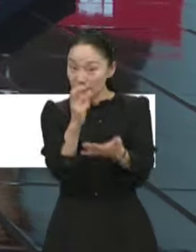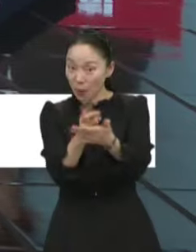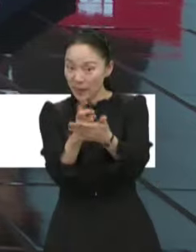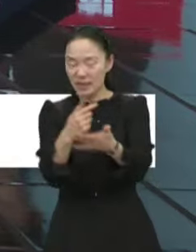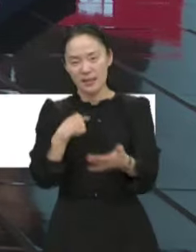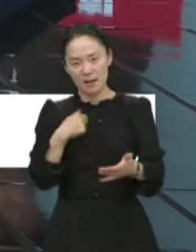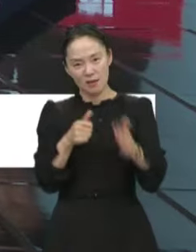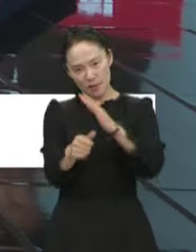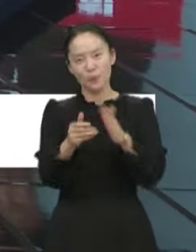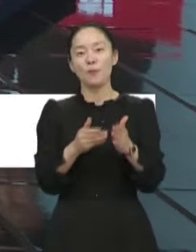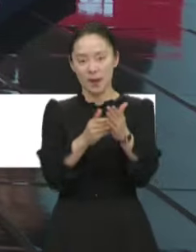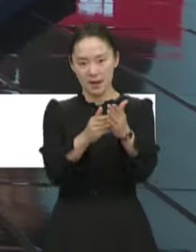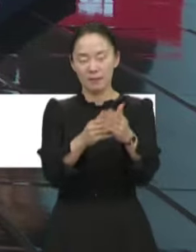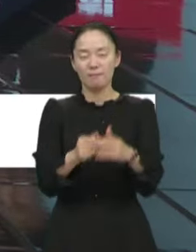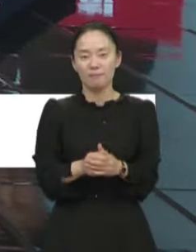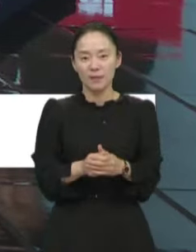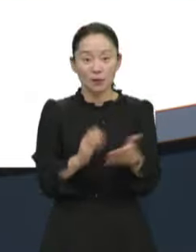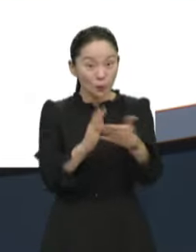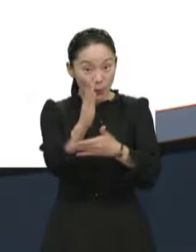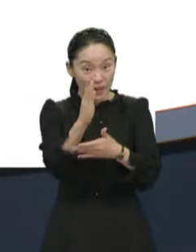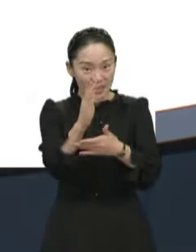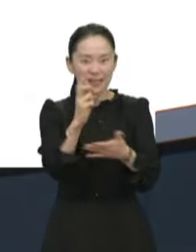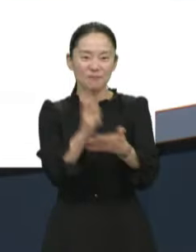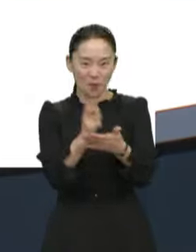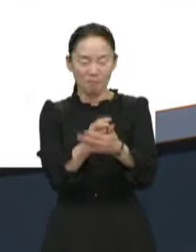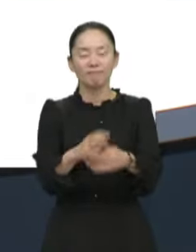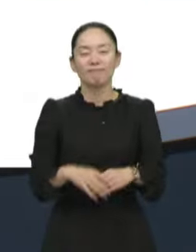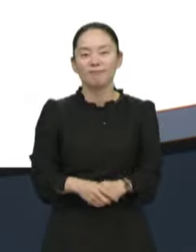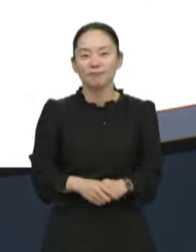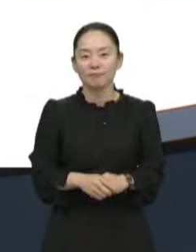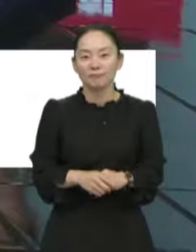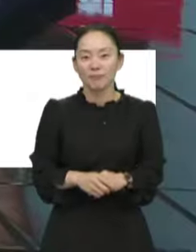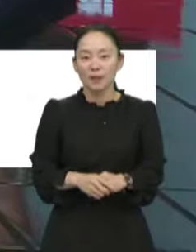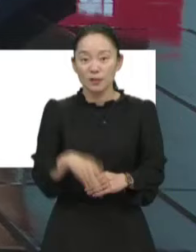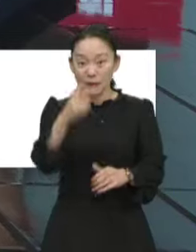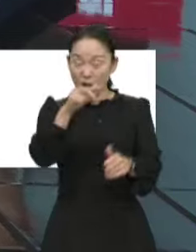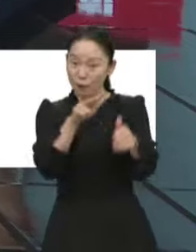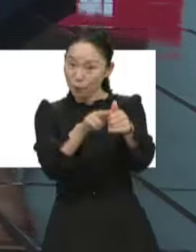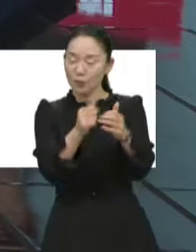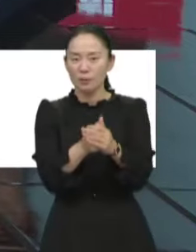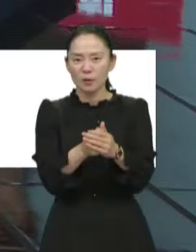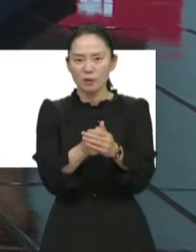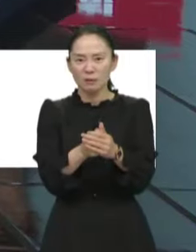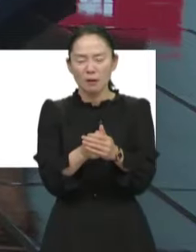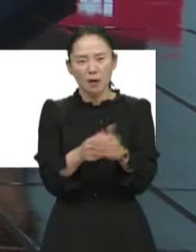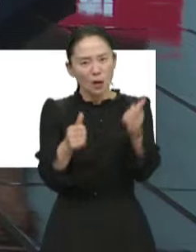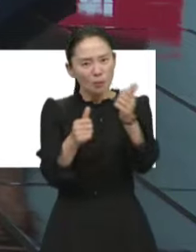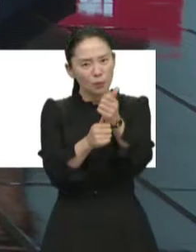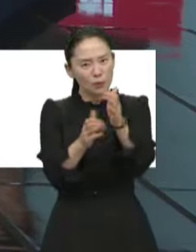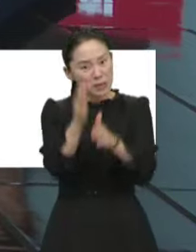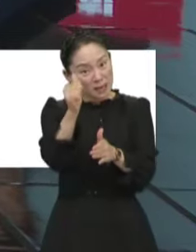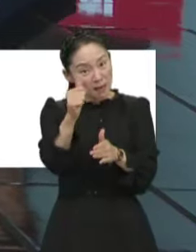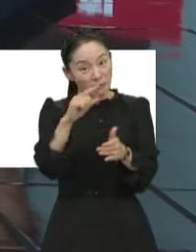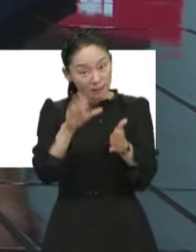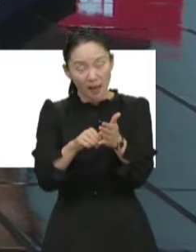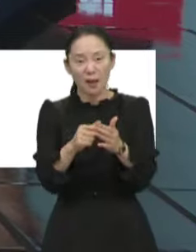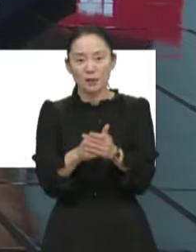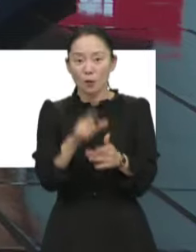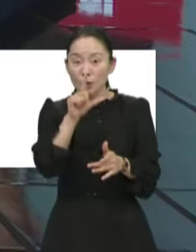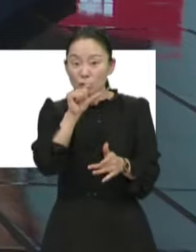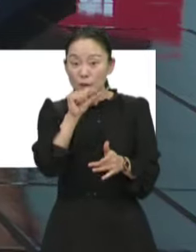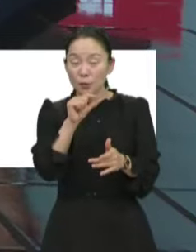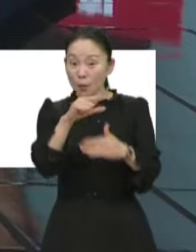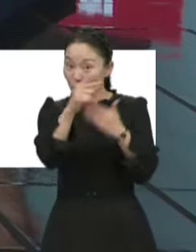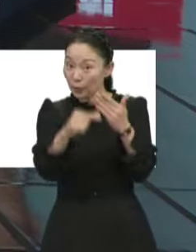대표 발의를 하고 통과시켰던 법안입니다. 우리 강 후보님 정무부장 시절에 조치원